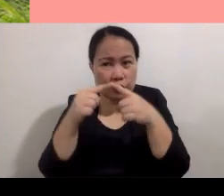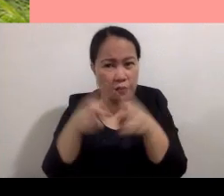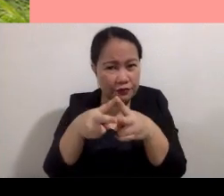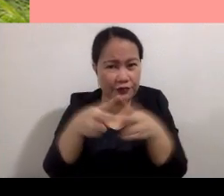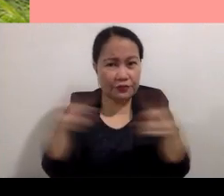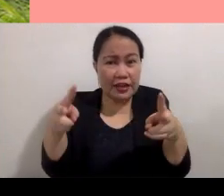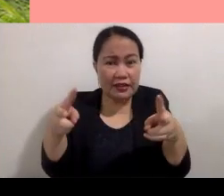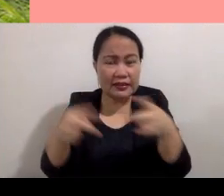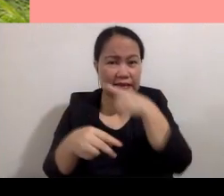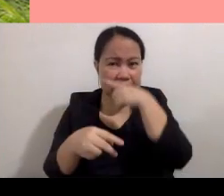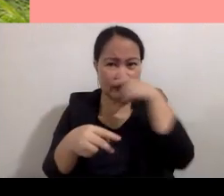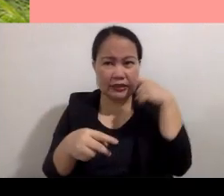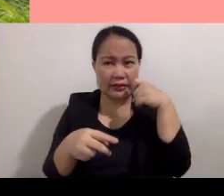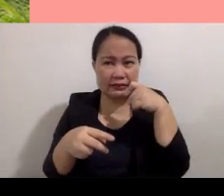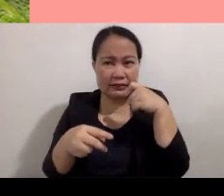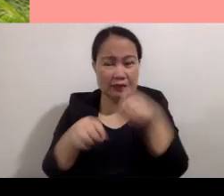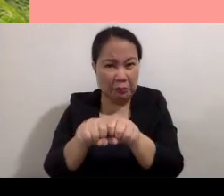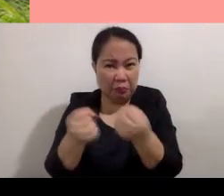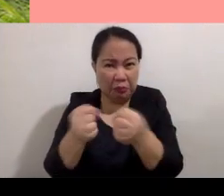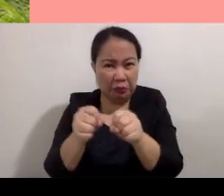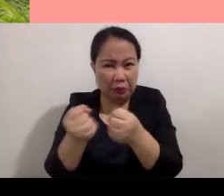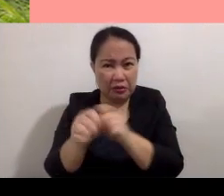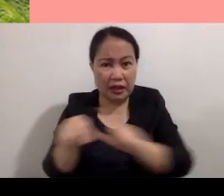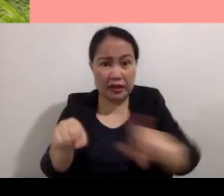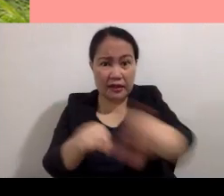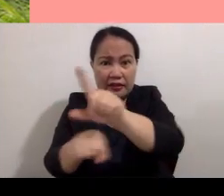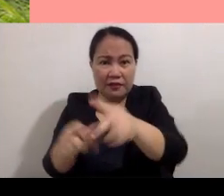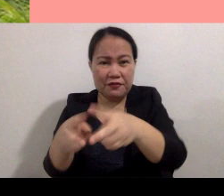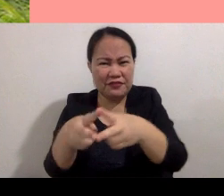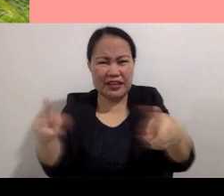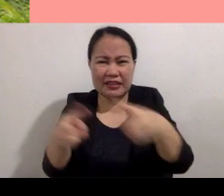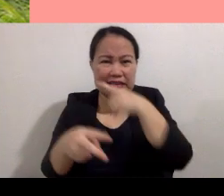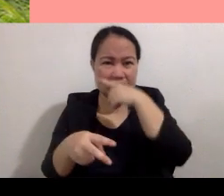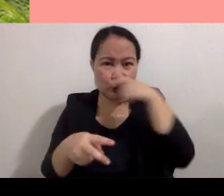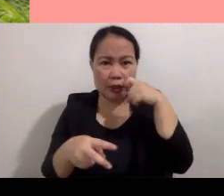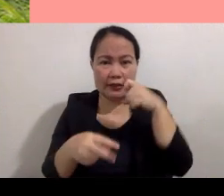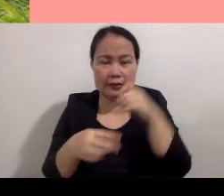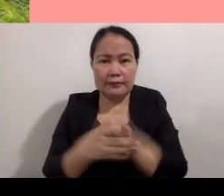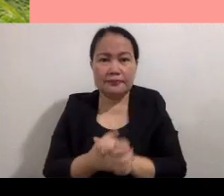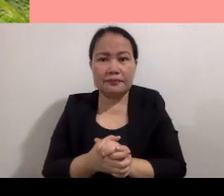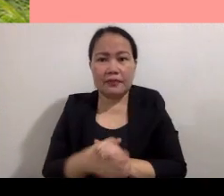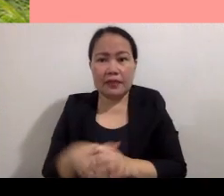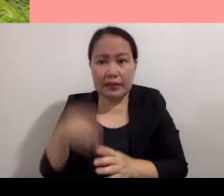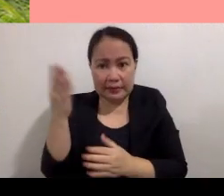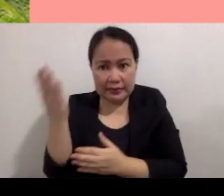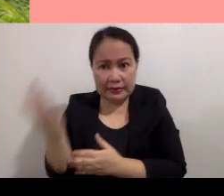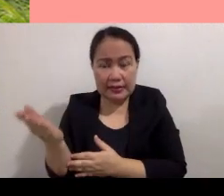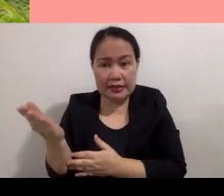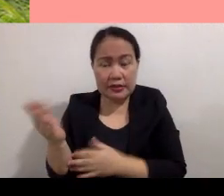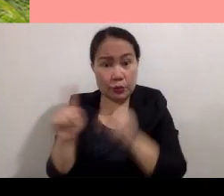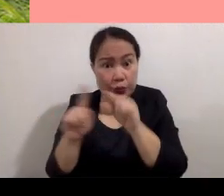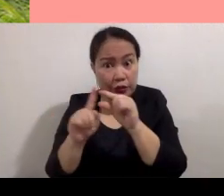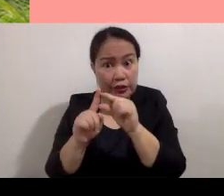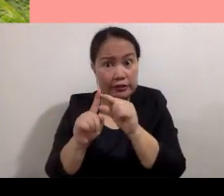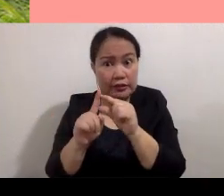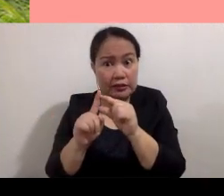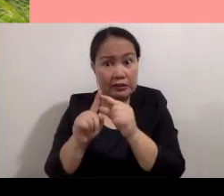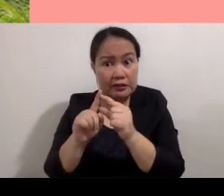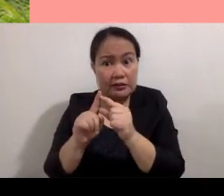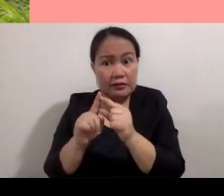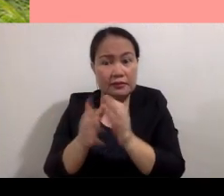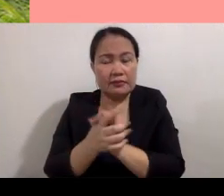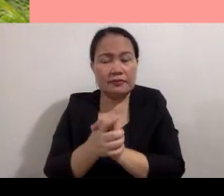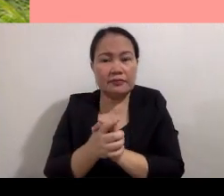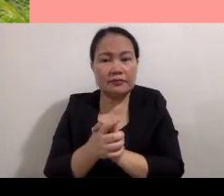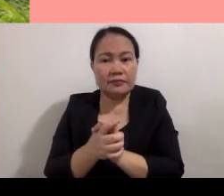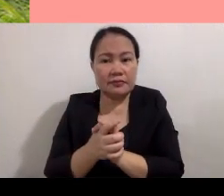super tigang, nagkabitak-bitak na. Okay? At ito ay